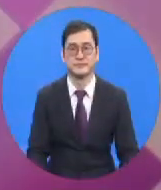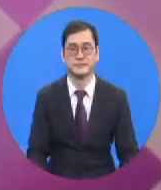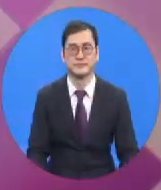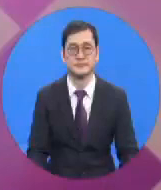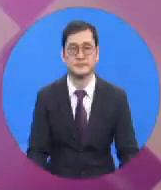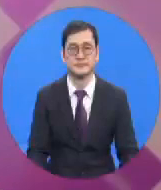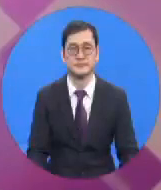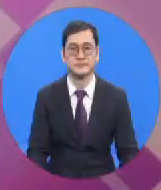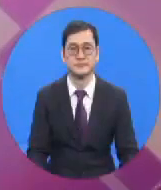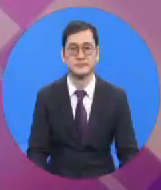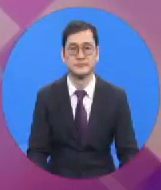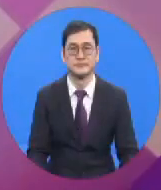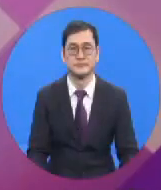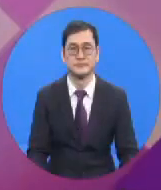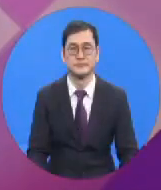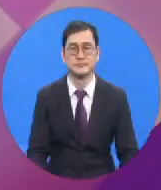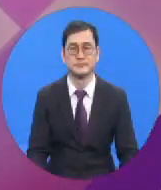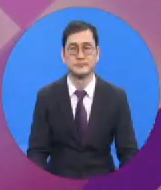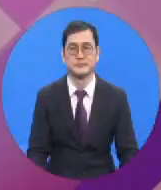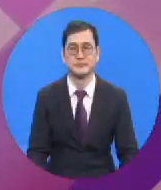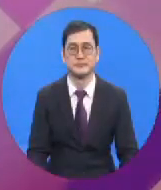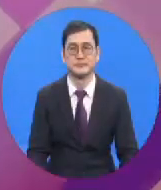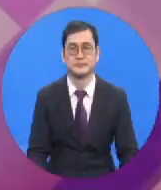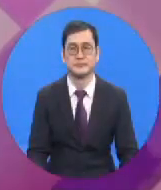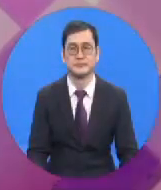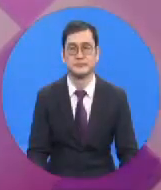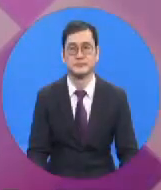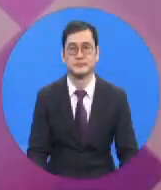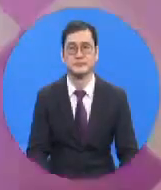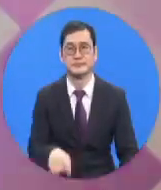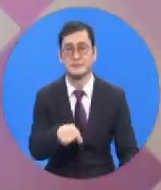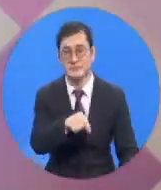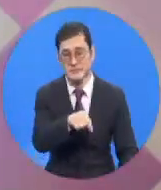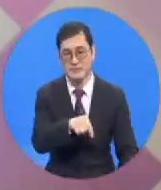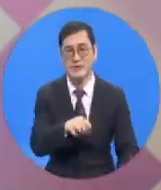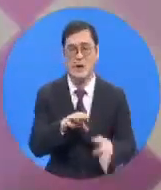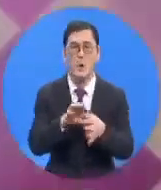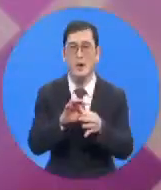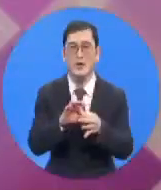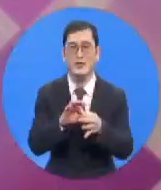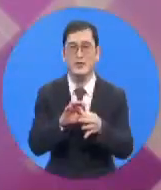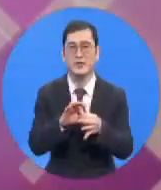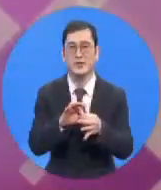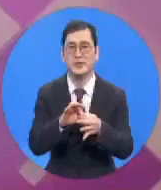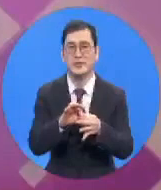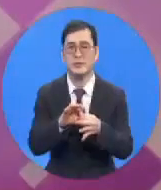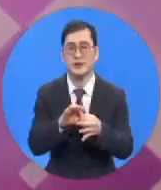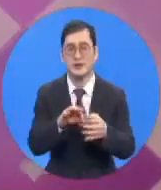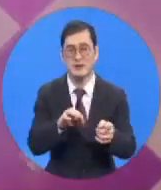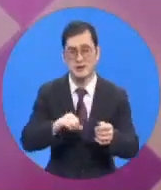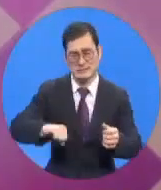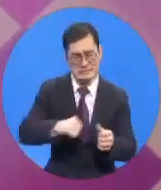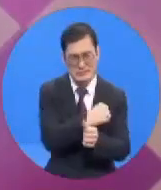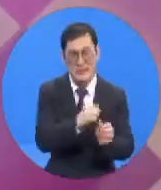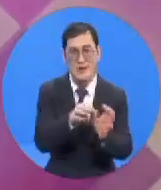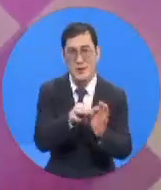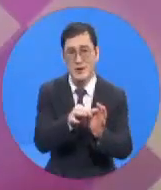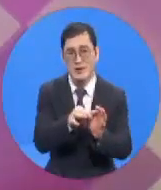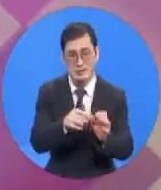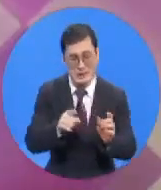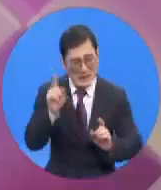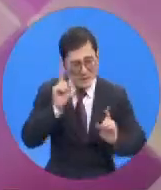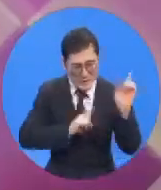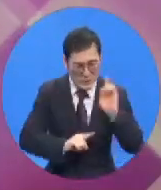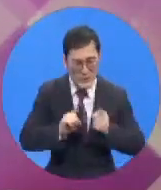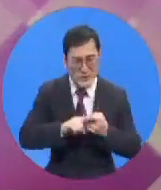했는데 저희가 화면을 준비하지 못했습니다. 너무 끔찍해서 그 상황을 일일이 시청자 여러분께 다 전한다는 게